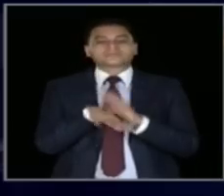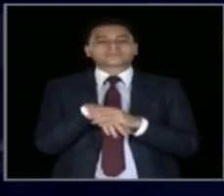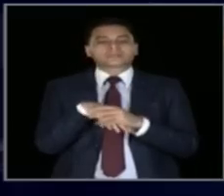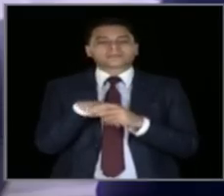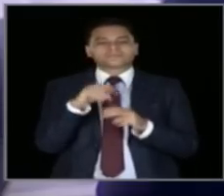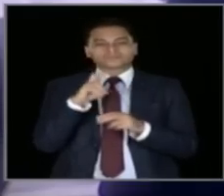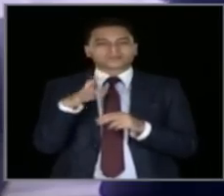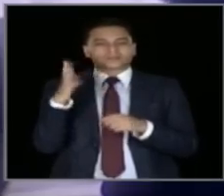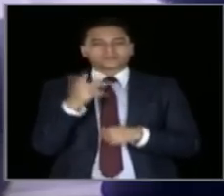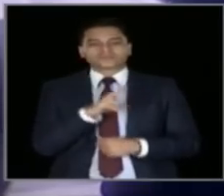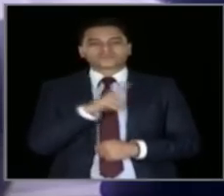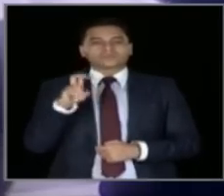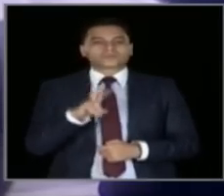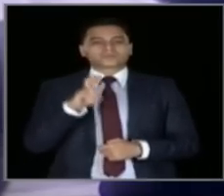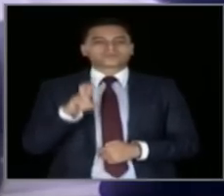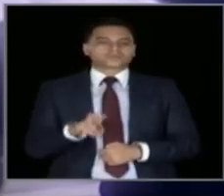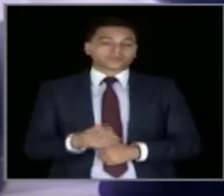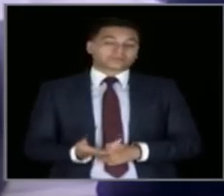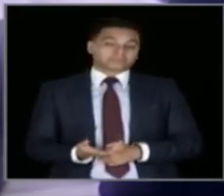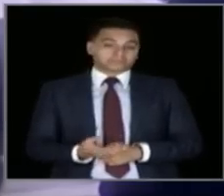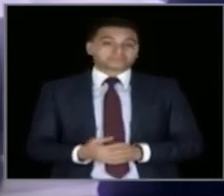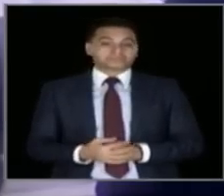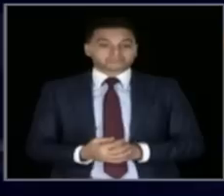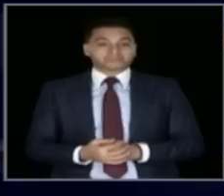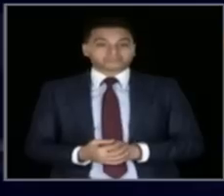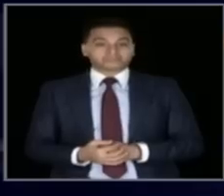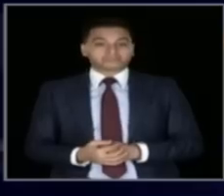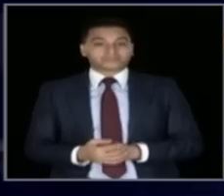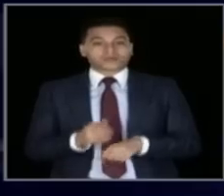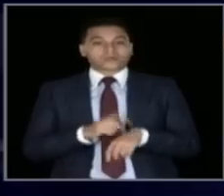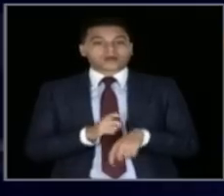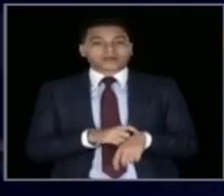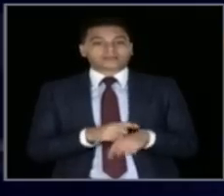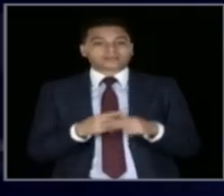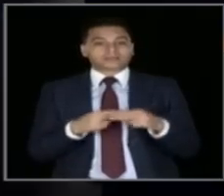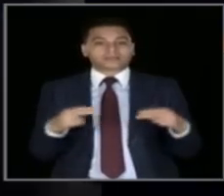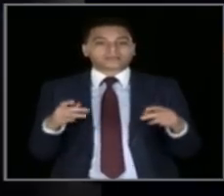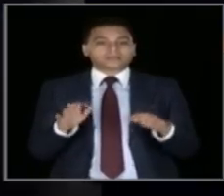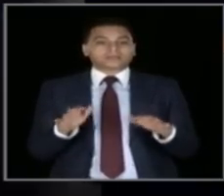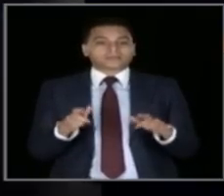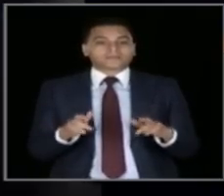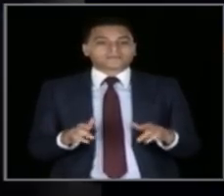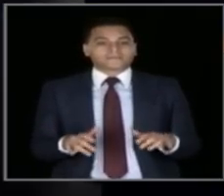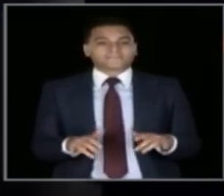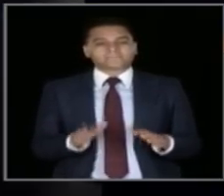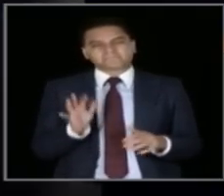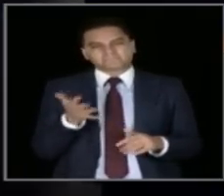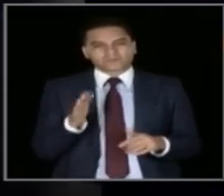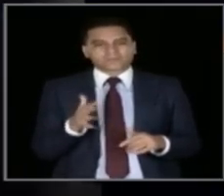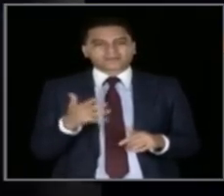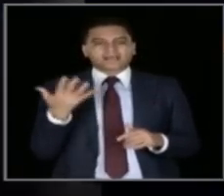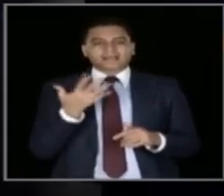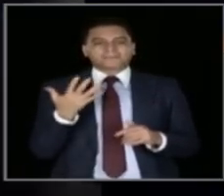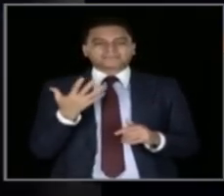فكره؟ حوالي 700 سؤال. 700 سؤال. خد منك وقت قد ايه يا شيماء؟ ممكن تقريبا